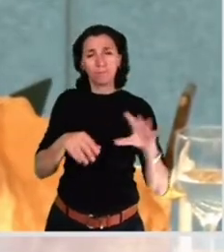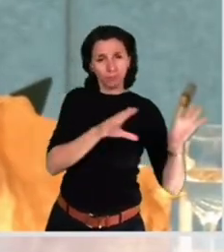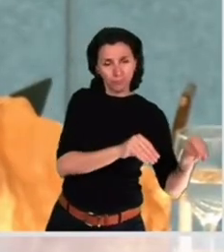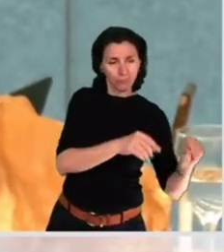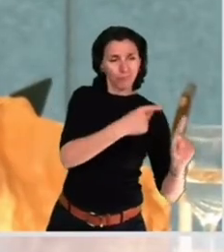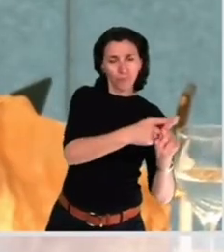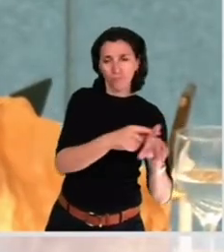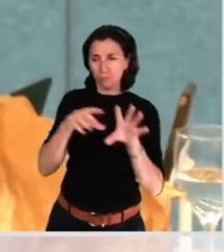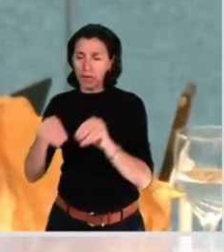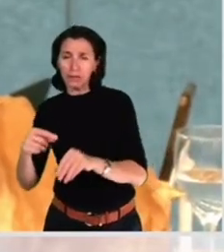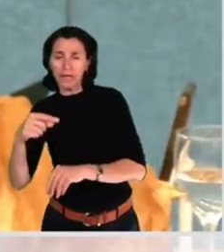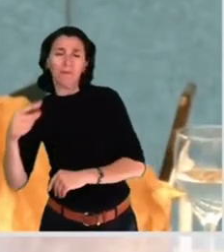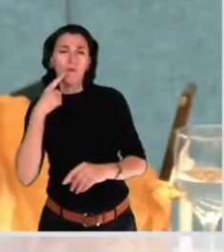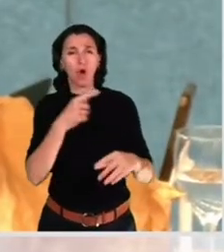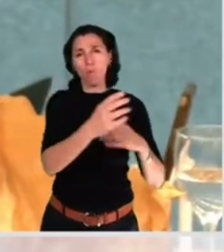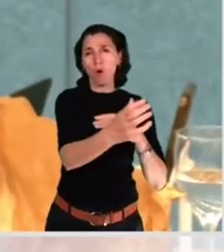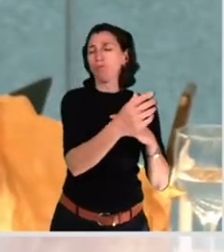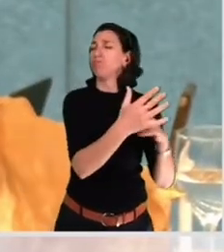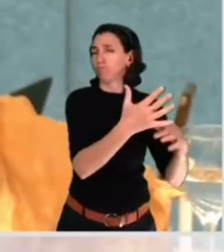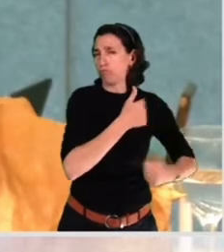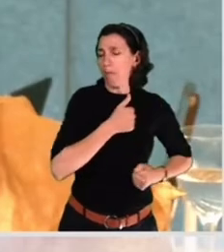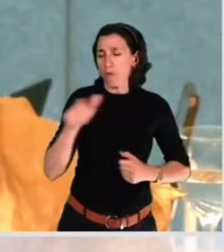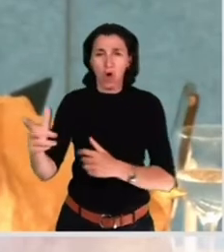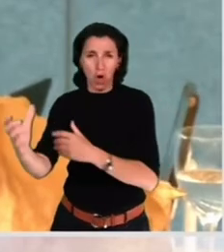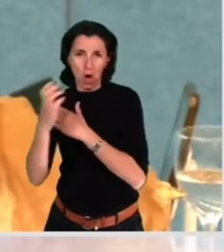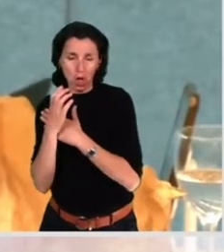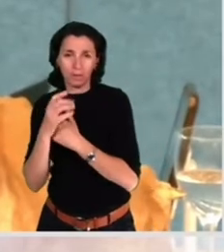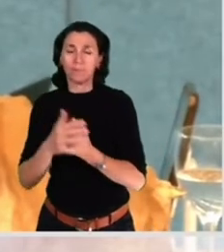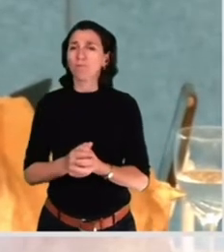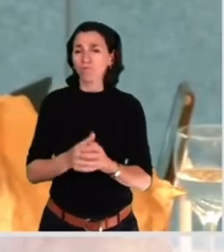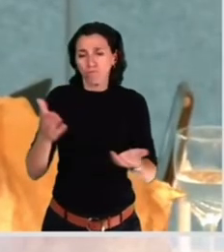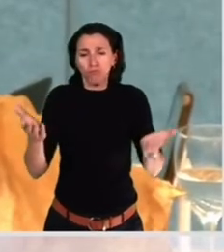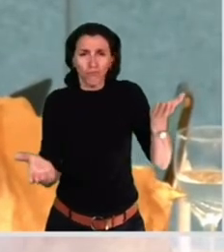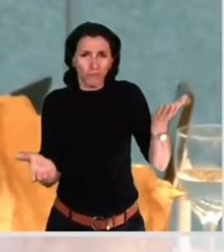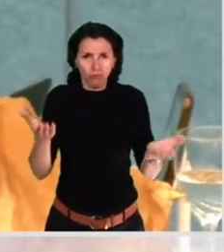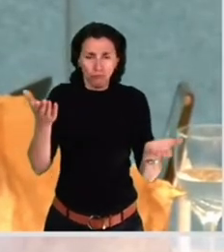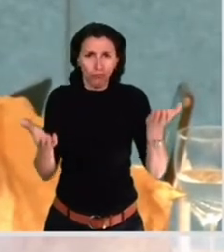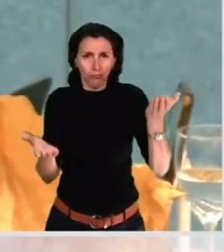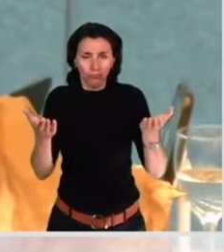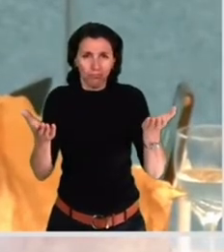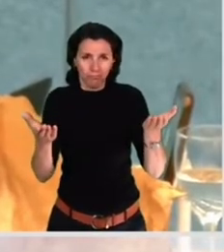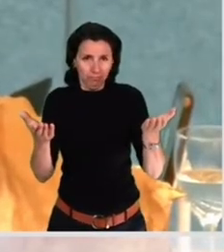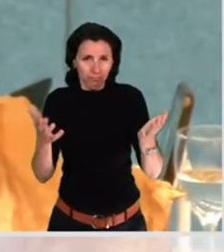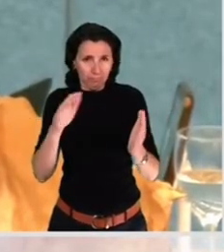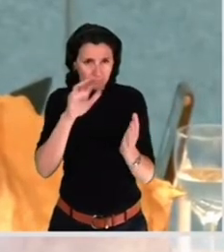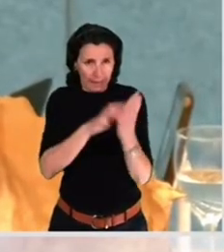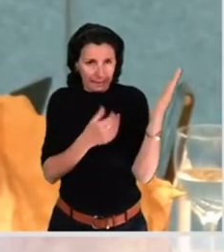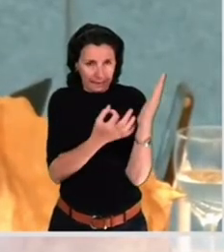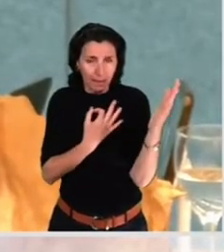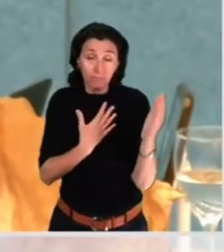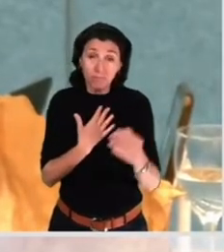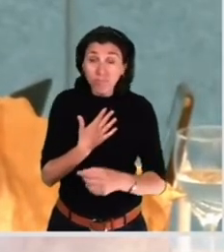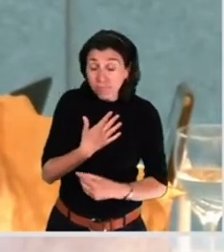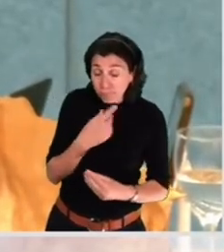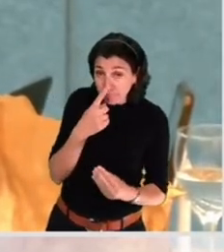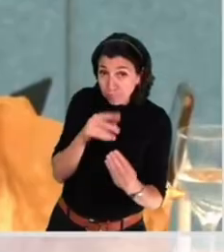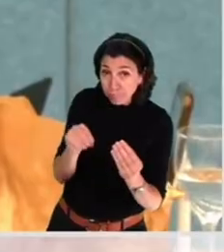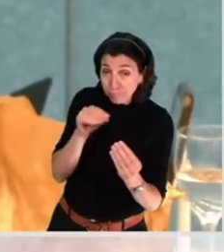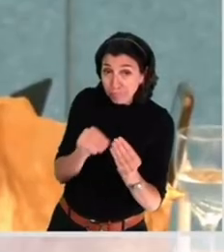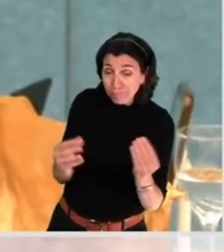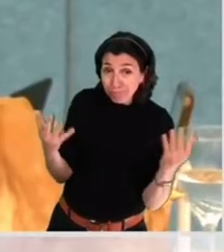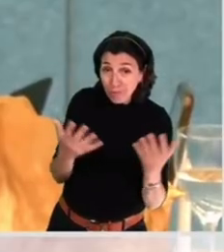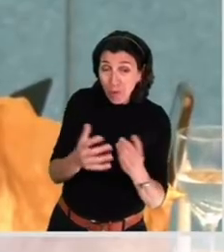crois le document, elle serait à peu près équilibrée. Ce qui m'intrigue, c'est que je n'ai vu nulle